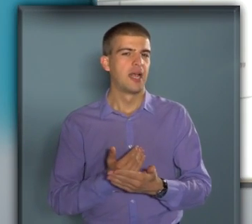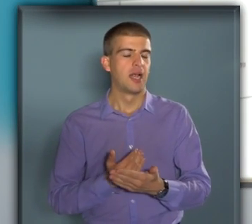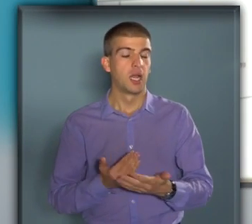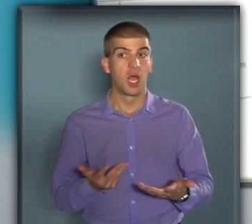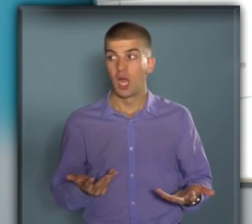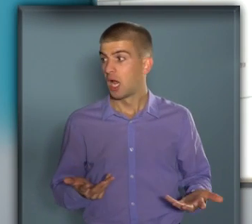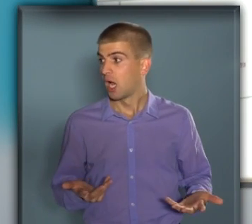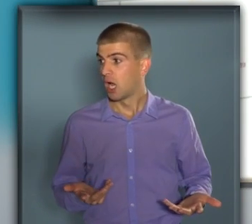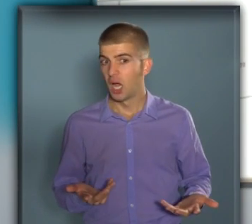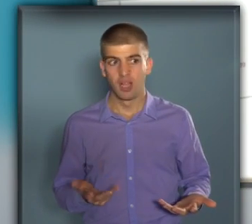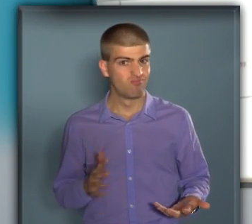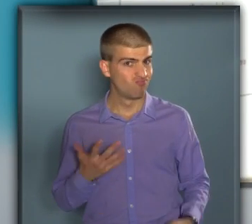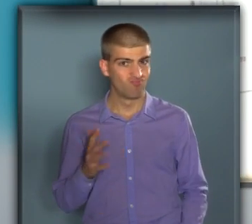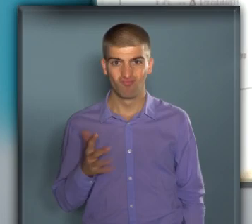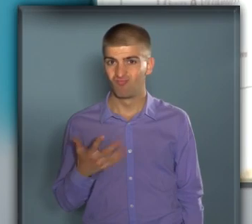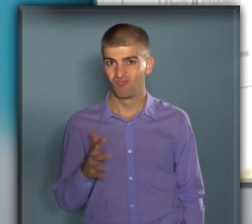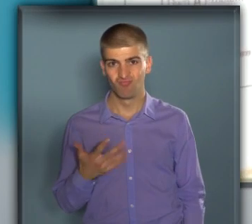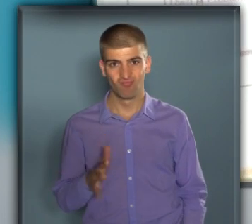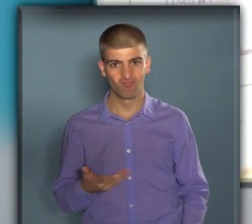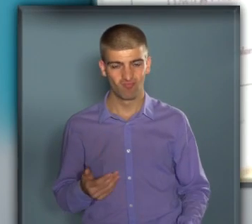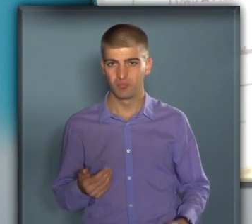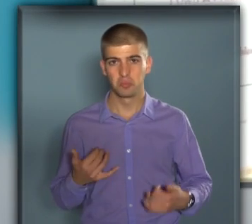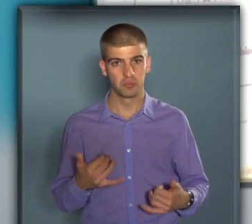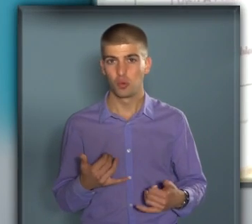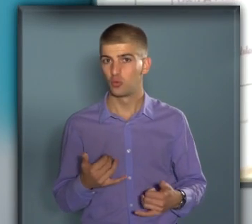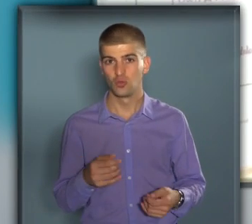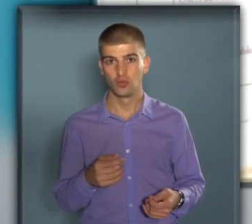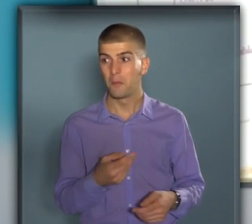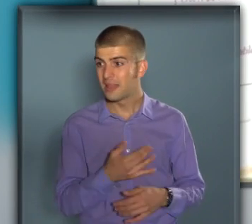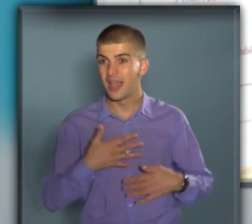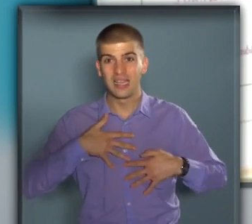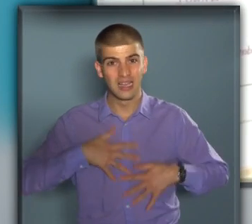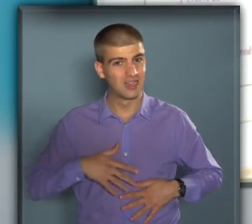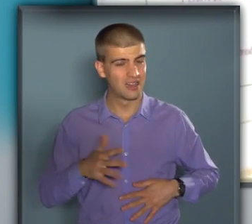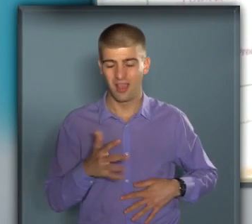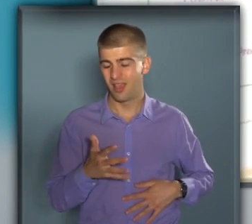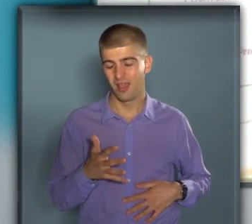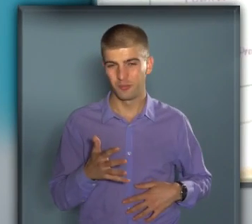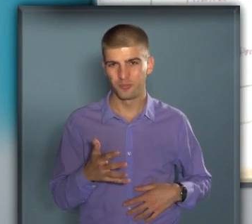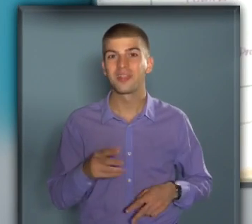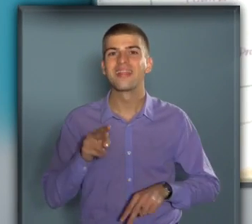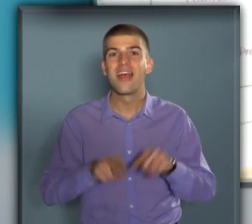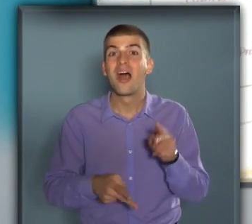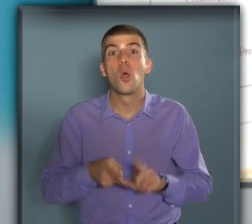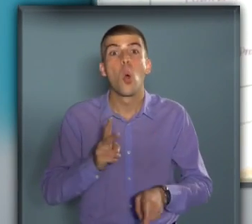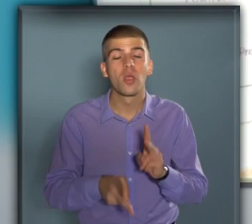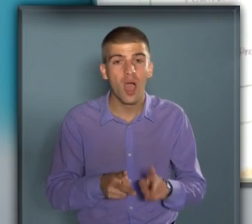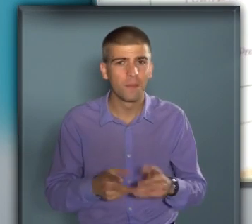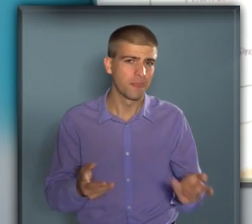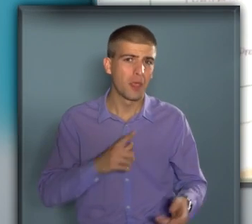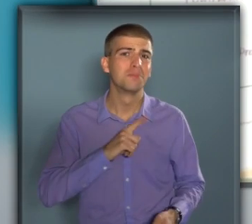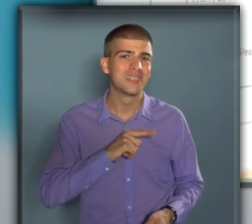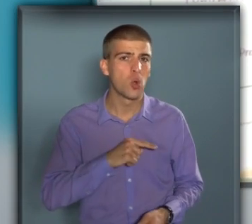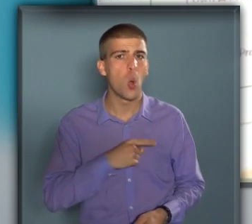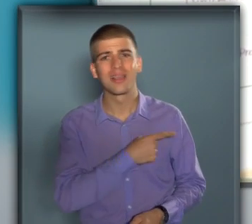ez nem így van, hanem sokkal távolabbról hozzuk ezeket a nevelési mintákat. Különben ezt ma már a pszichológia sok